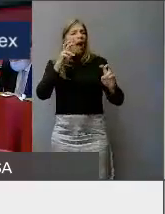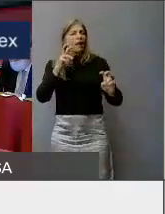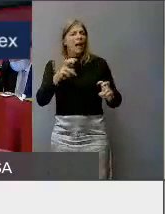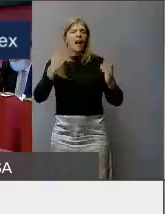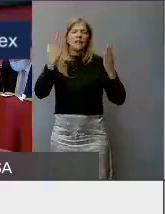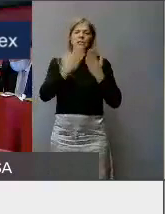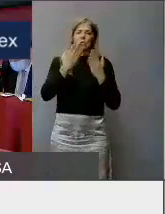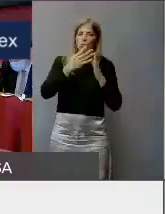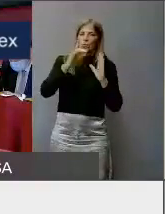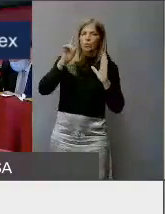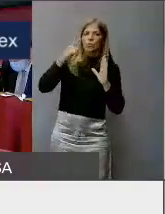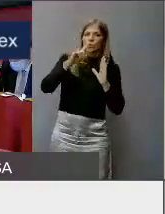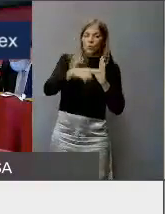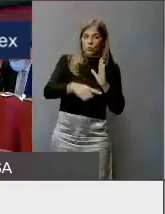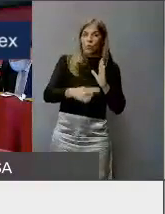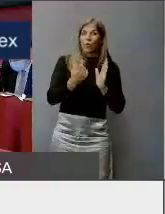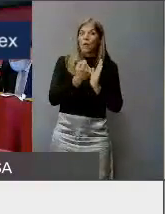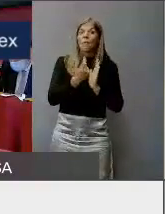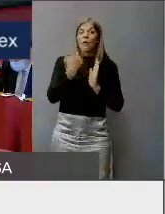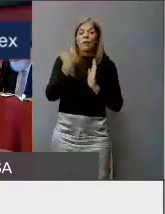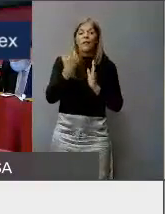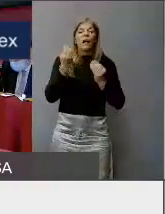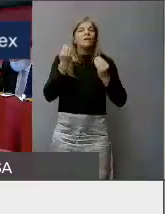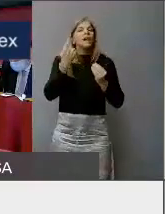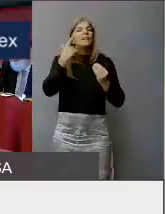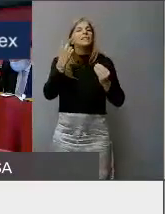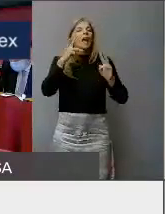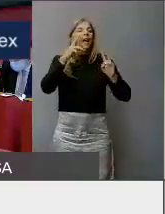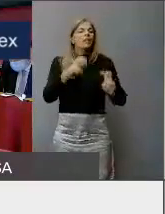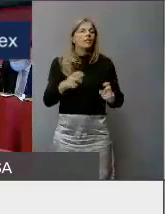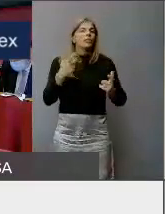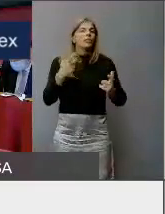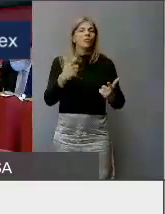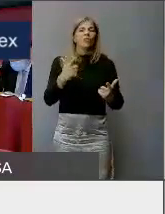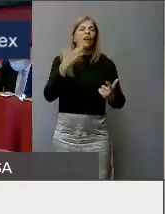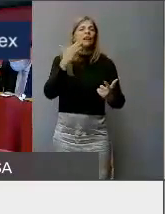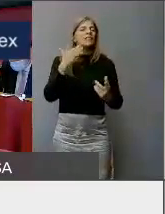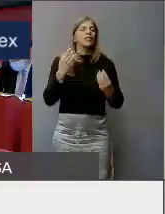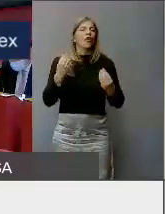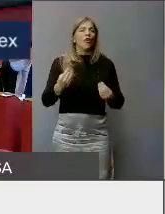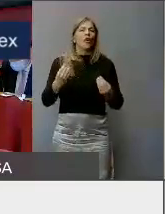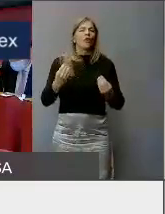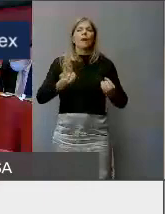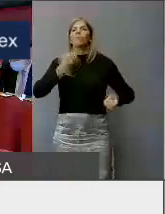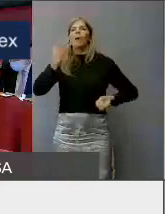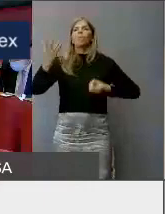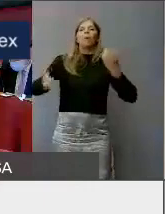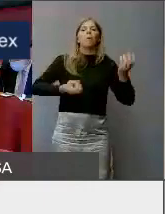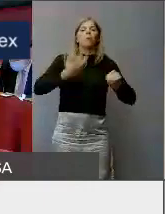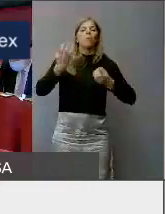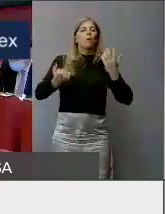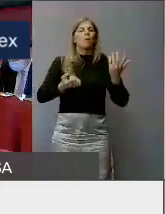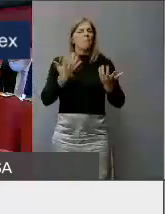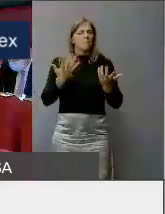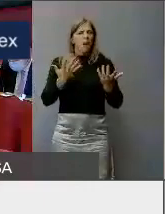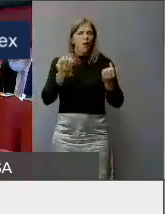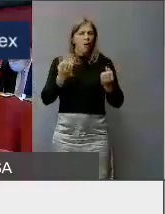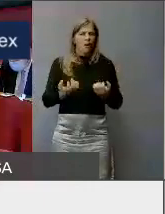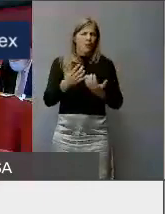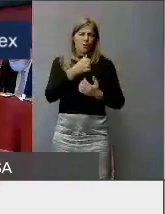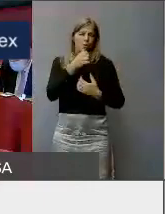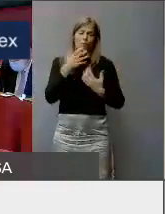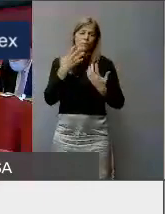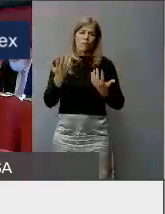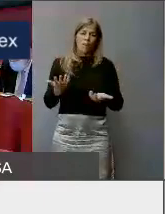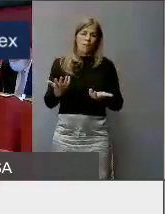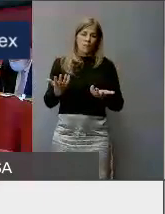si rischia di dire cose politiche valeva ed è veramente una necessità soprattutto anche di chi cerca